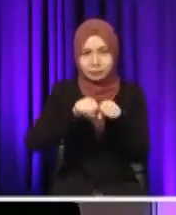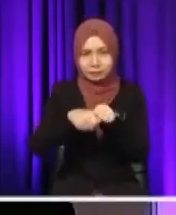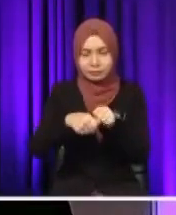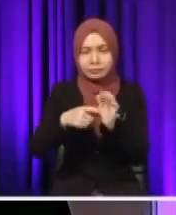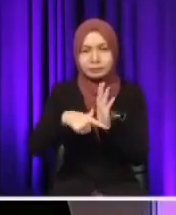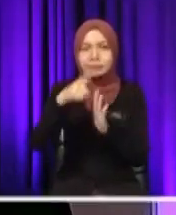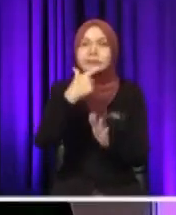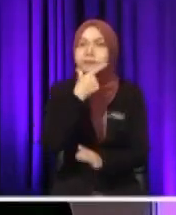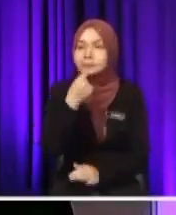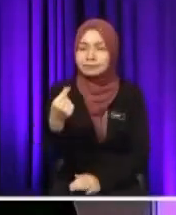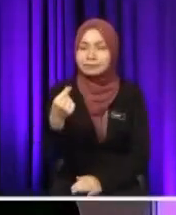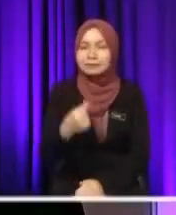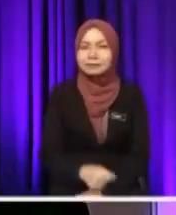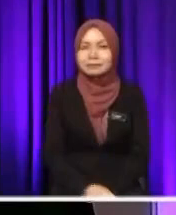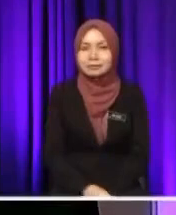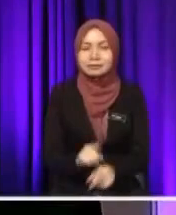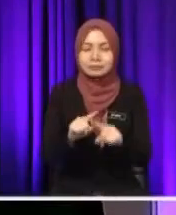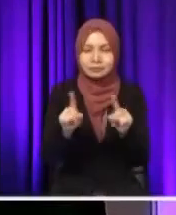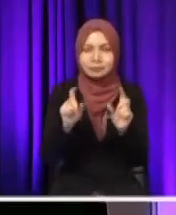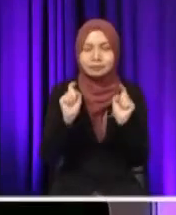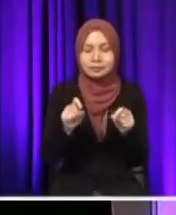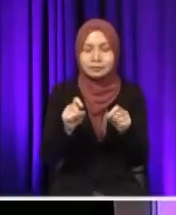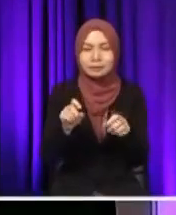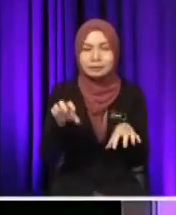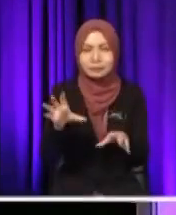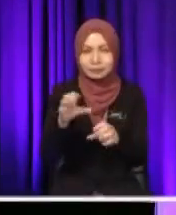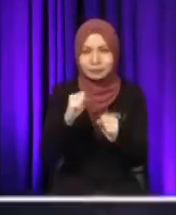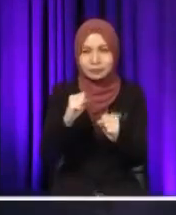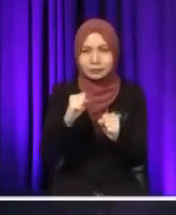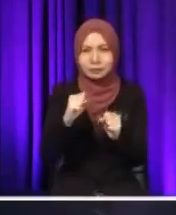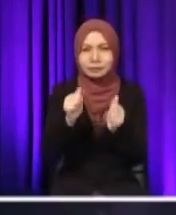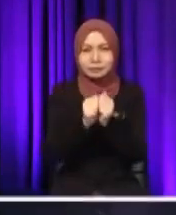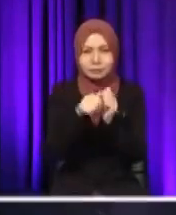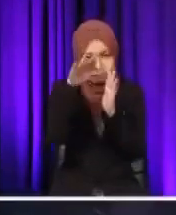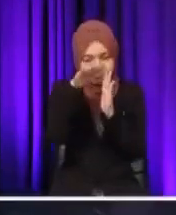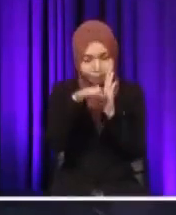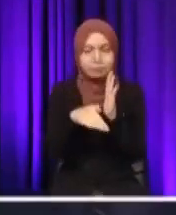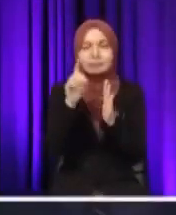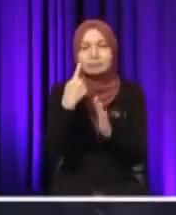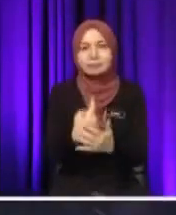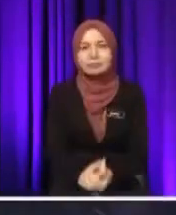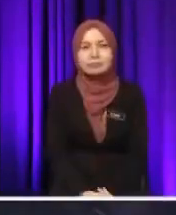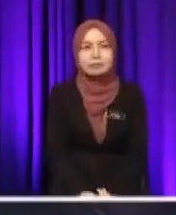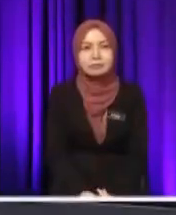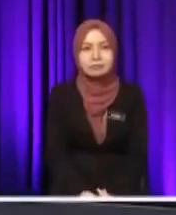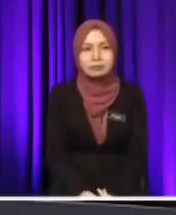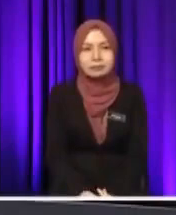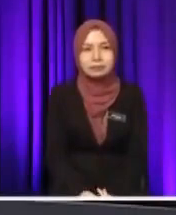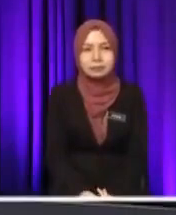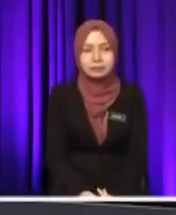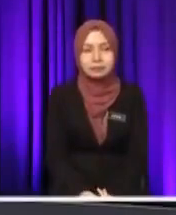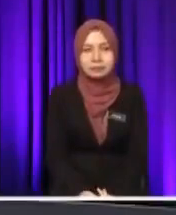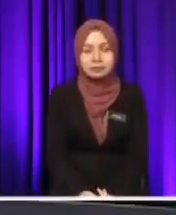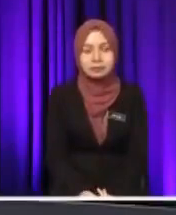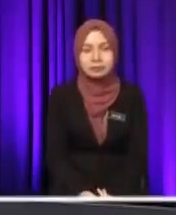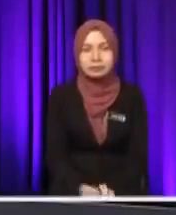dengan pengambilan secara minima. Okey, baiklah cikgu. Tadi Chris pun dah tanya cikgu, macam mana kita boleh buat menghasilkan